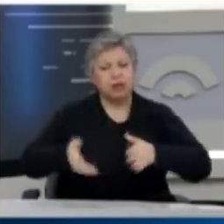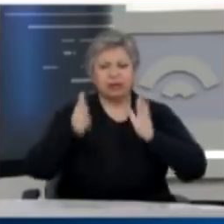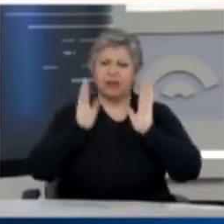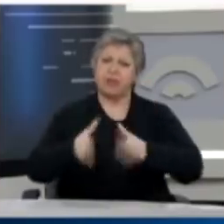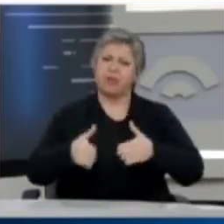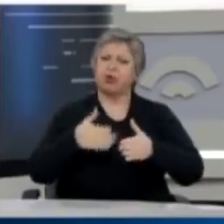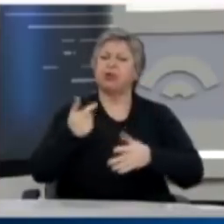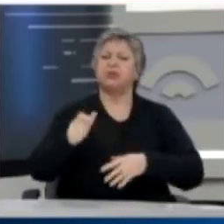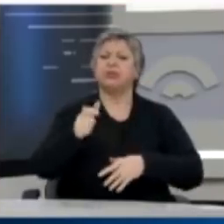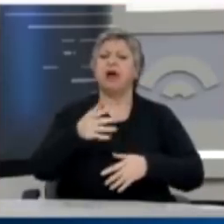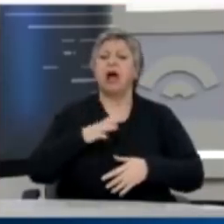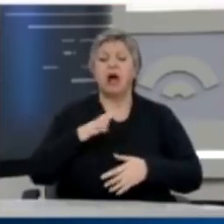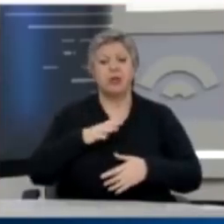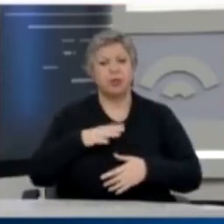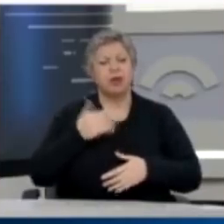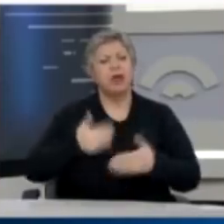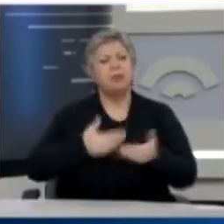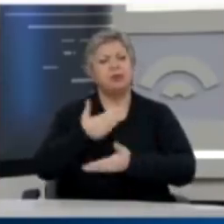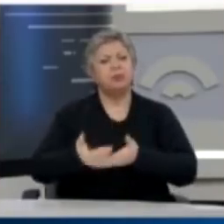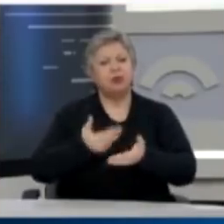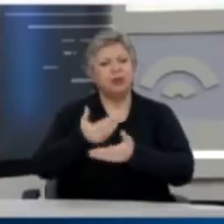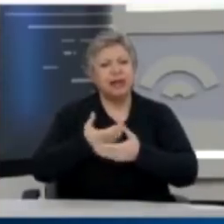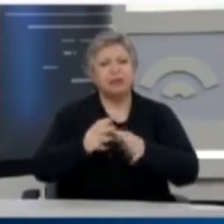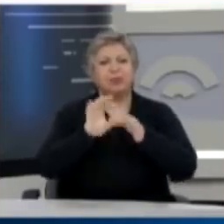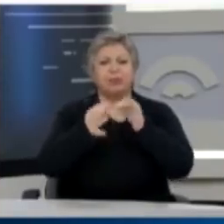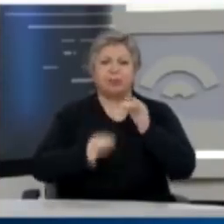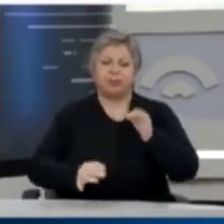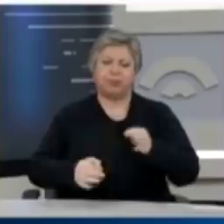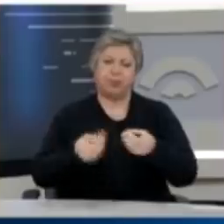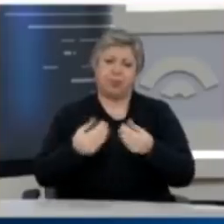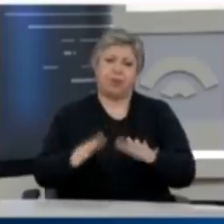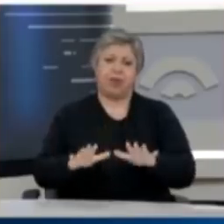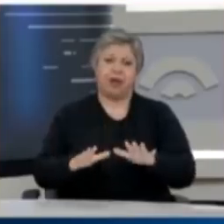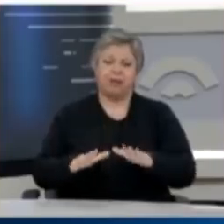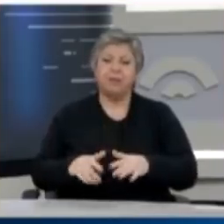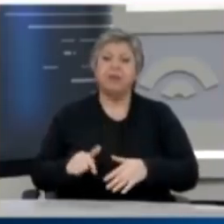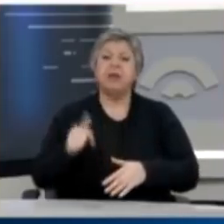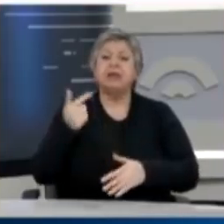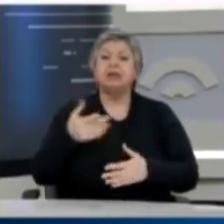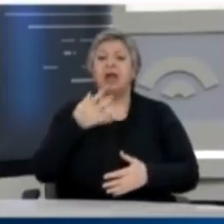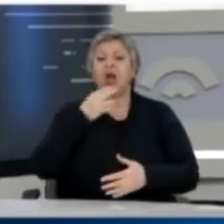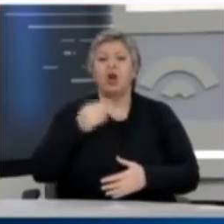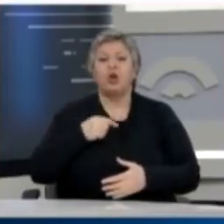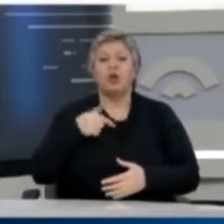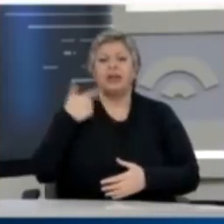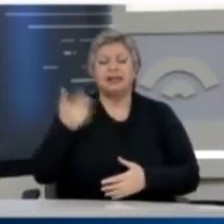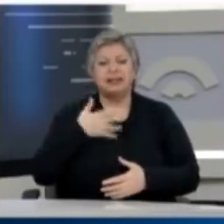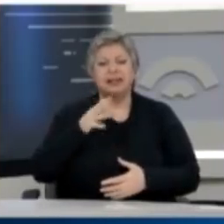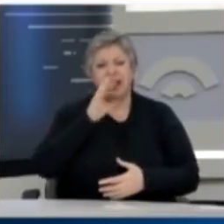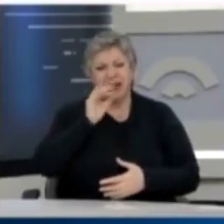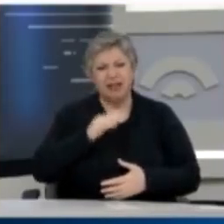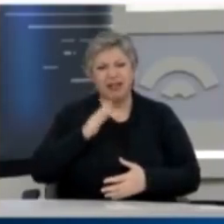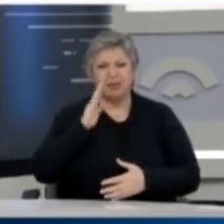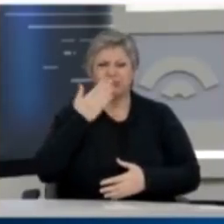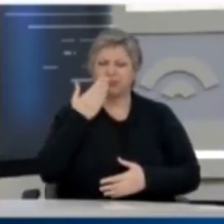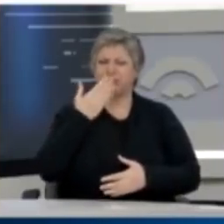σε αυτά τα ζητήματα αναλυτικές προτάσεις. Και με την ευκαιρία, επειδή η υποκρισία σας περισσεύει, μπορείτε